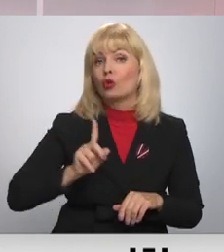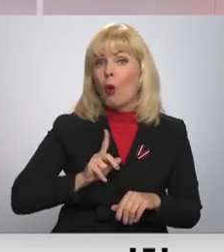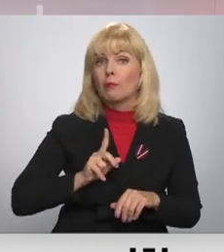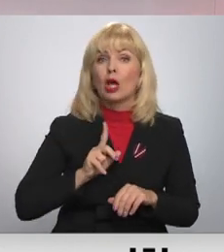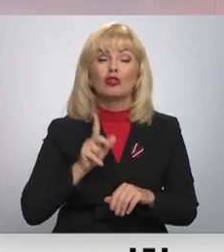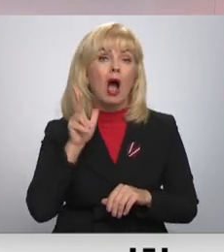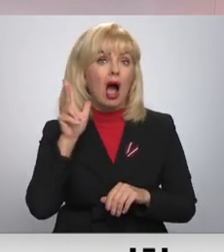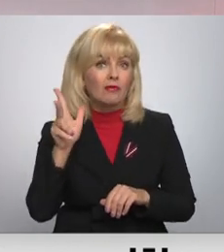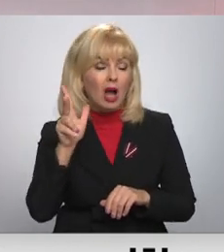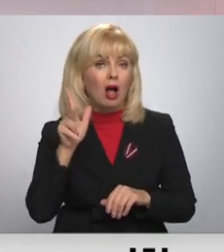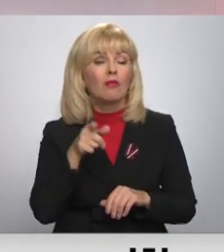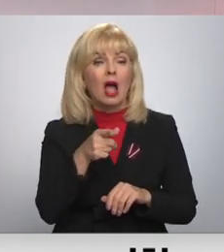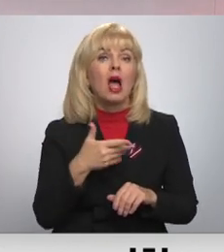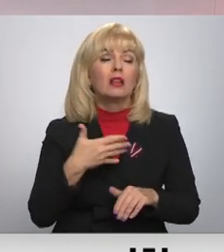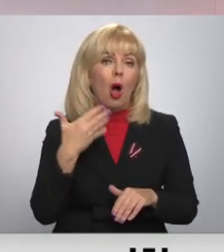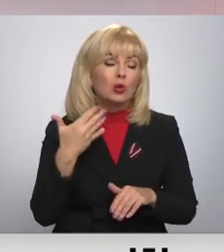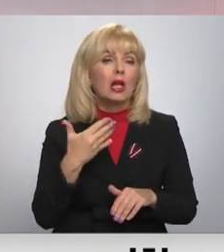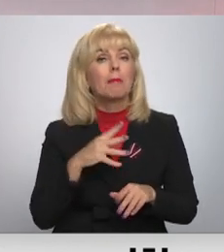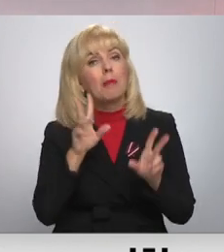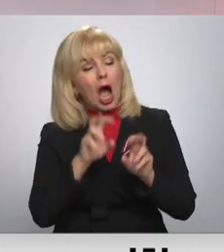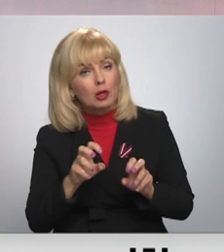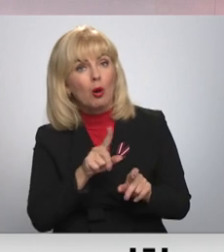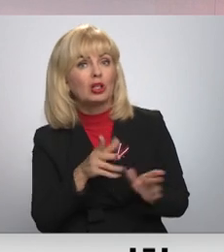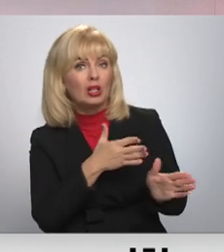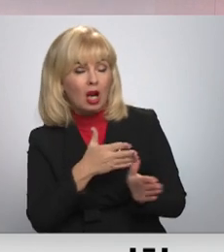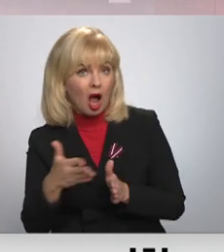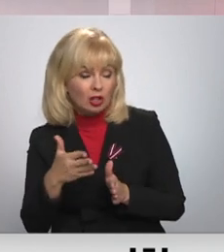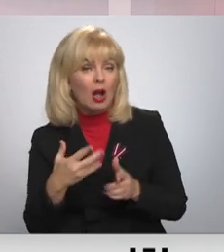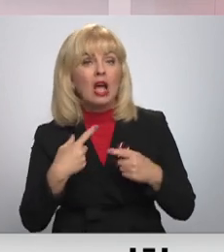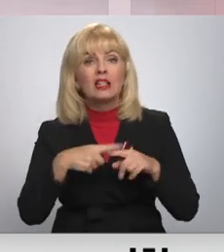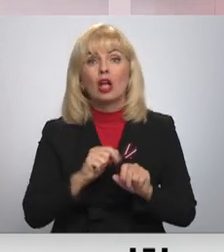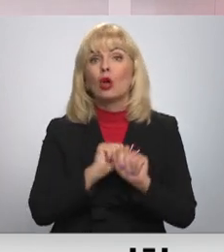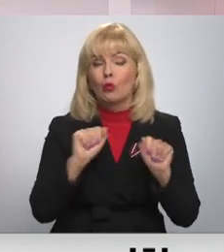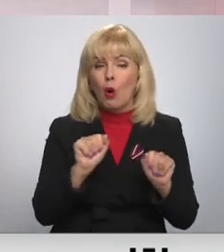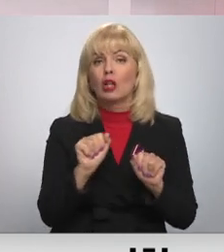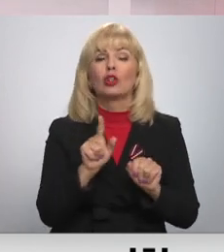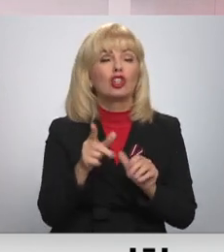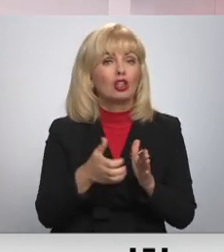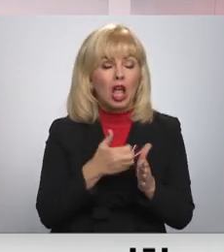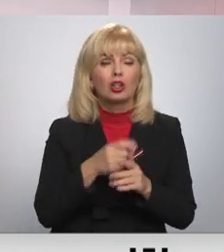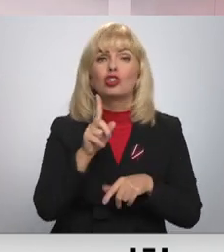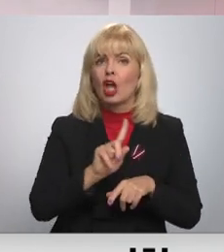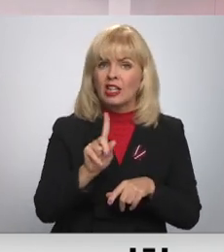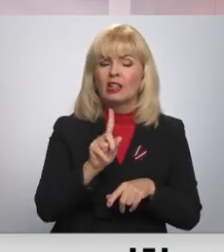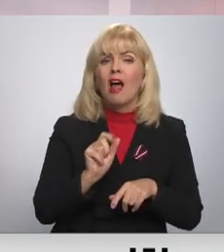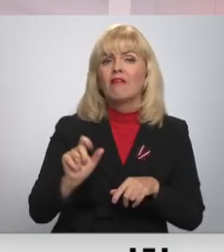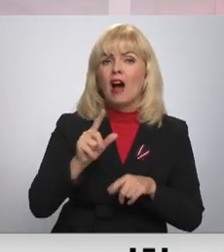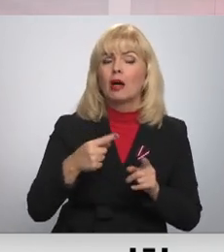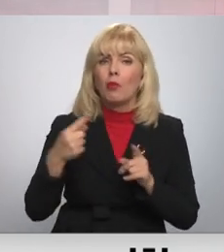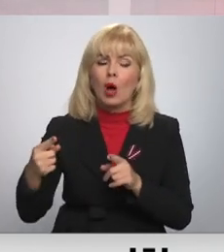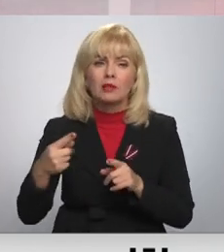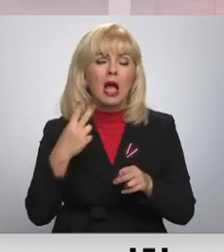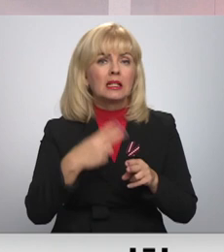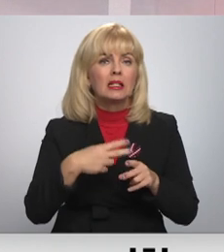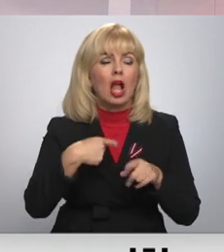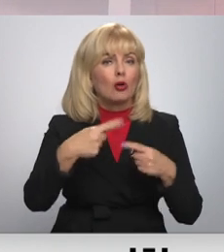ka izaicinājumiem ir gatava un tehniskā nodrošinājuma netrūkst, bet joprojām gan ir vairāki posmi, kur pagaidu dzeloņstiepļu